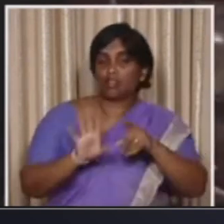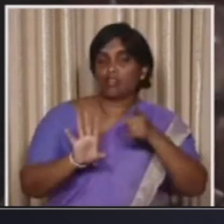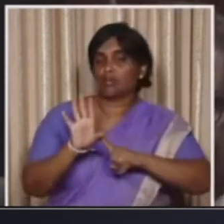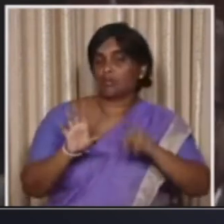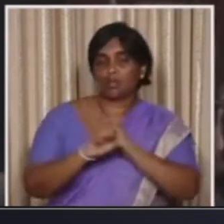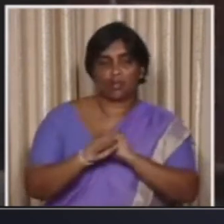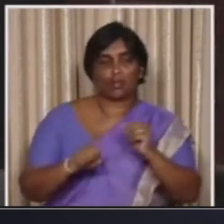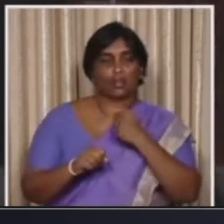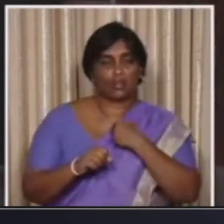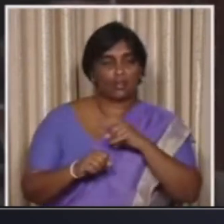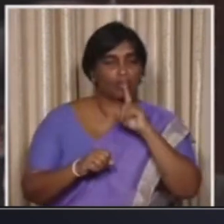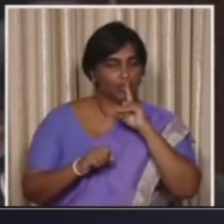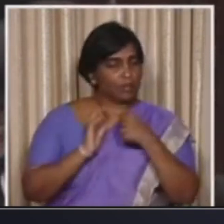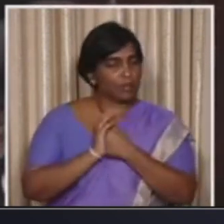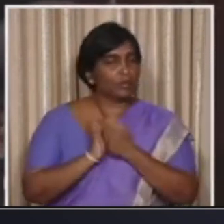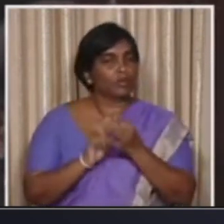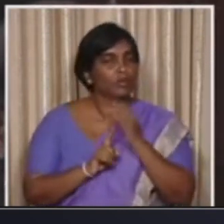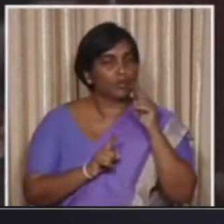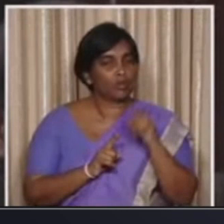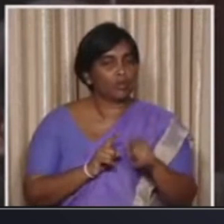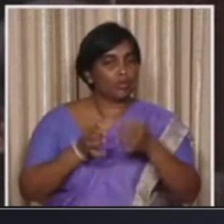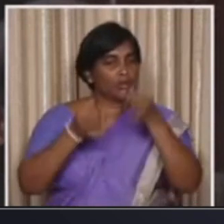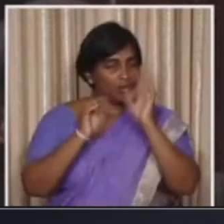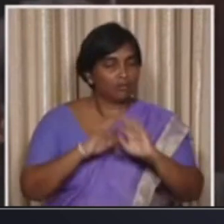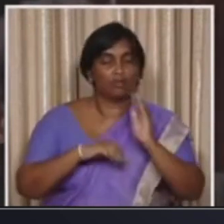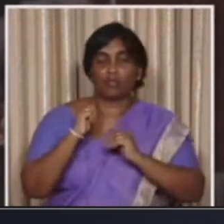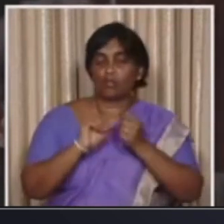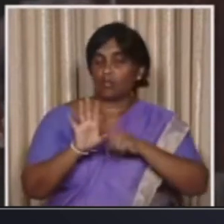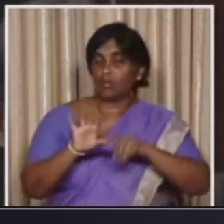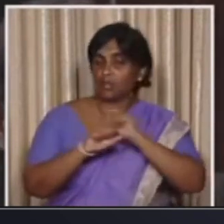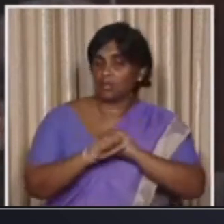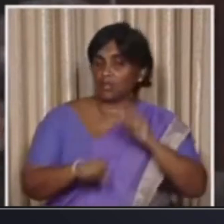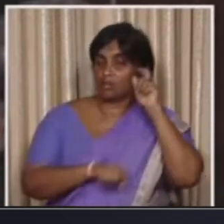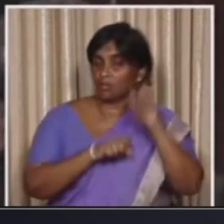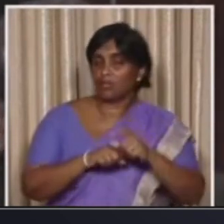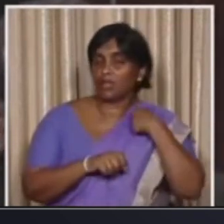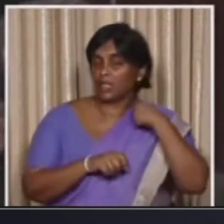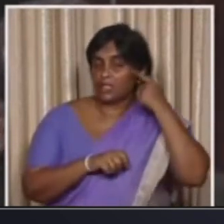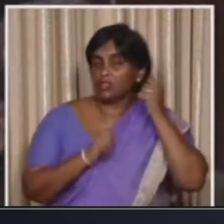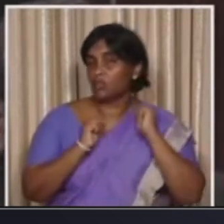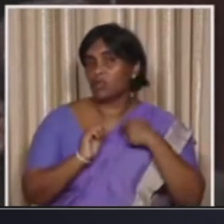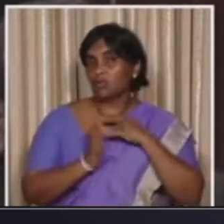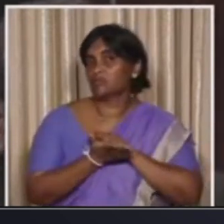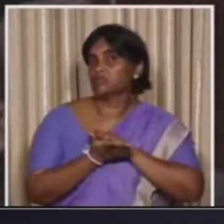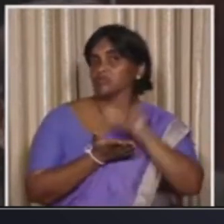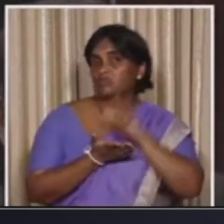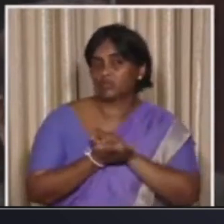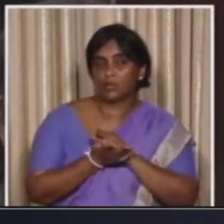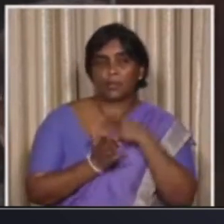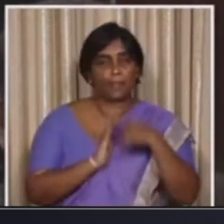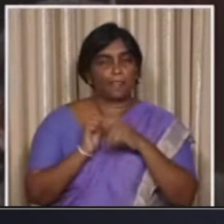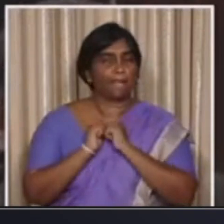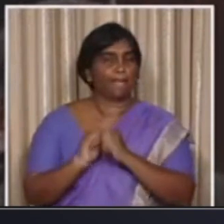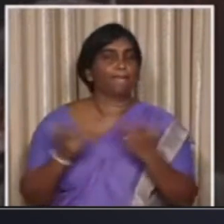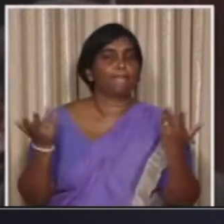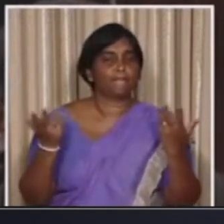නැතුව. මම කියන්නේ ගරු සභාපතිතුමනි මේ විධිමත් පුහුණුවක් නැතුව යන අය කල්පනා කරන කොහොමද රට යන්නේ කියලා. දේශීය රස්සා